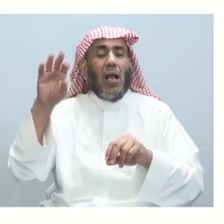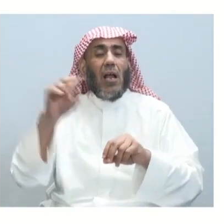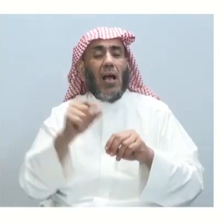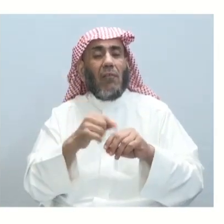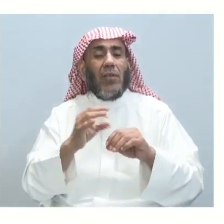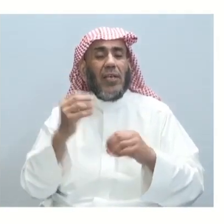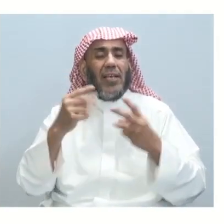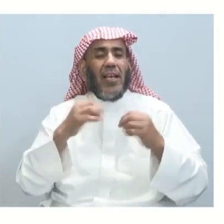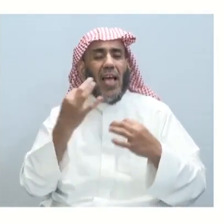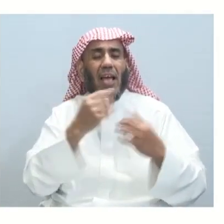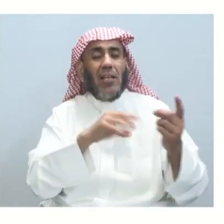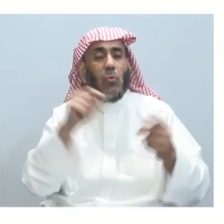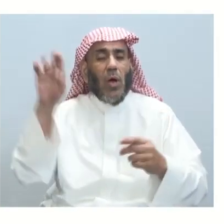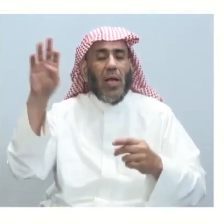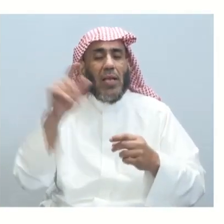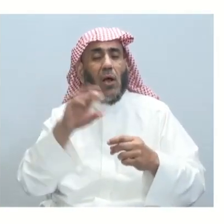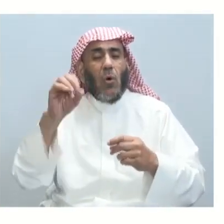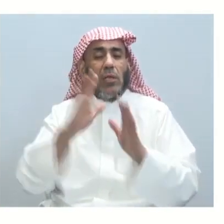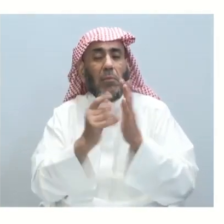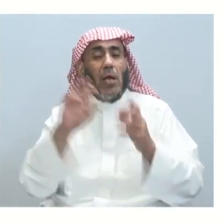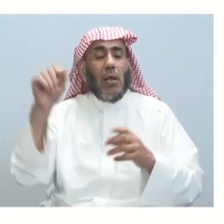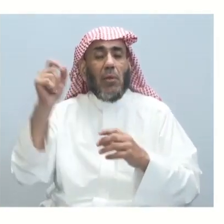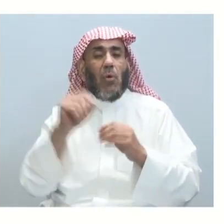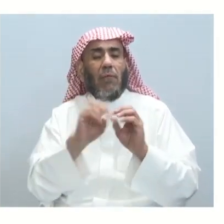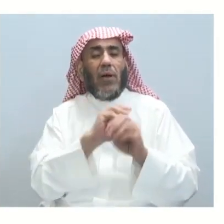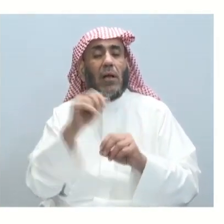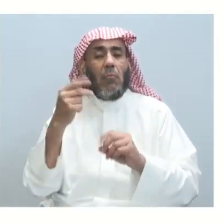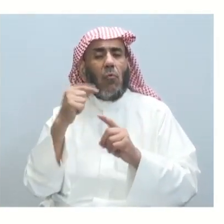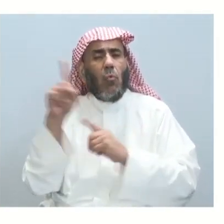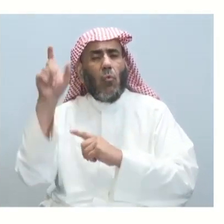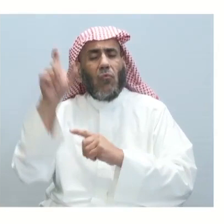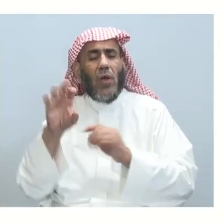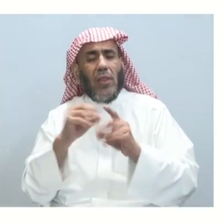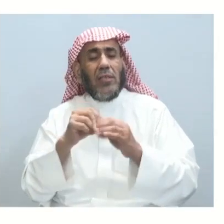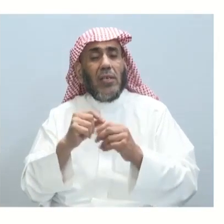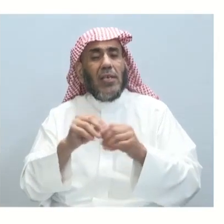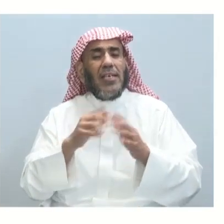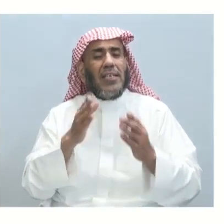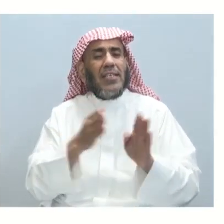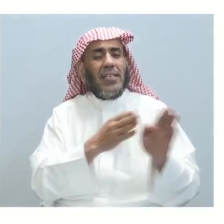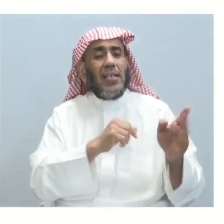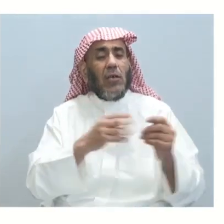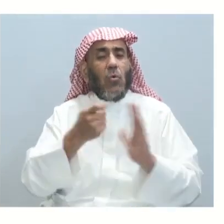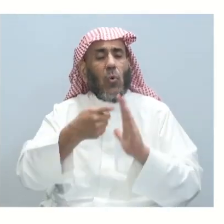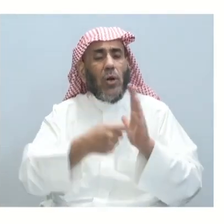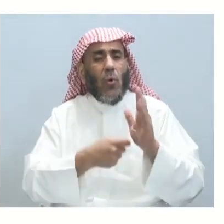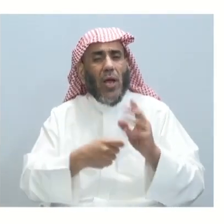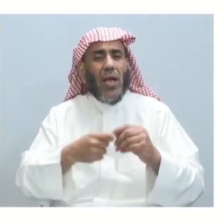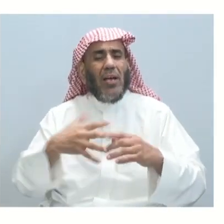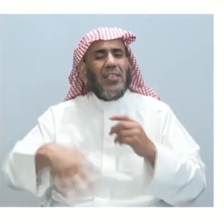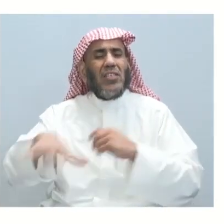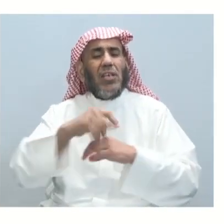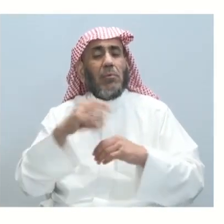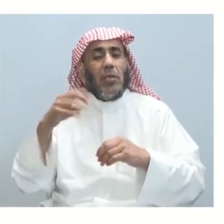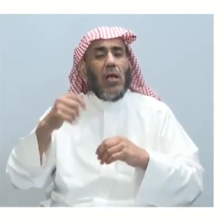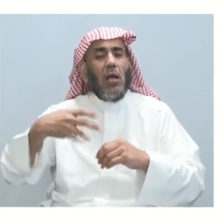في حكايات كليله ودمنه لابن المقفع كما عرف او عرف في هذا العصر السير والروايات الشعبيه مثل سيره